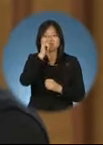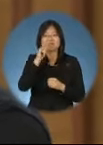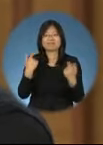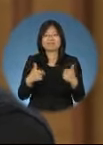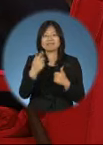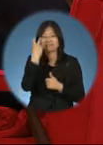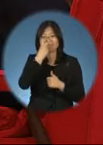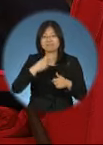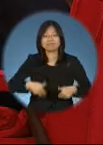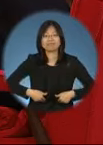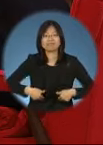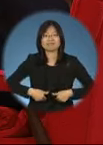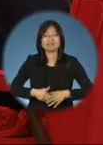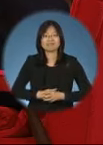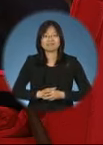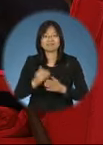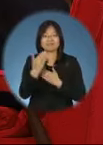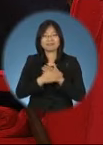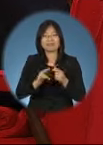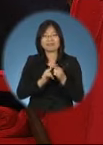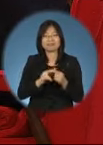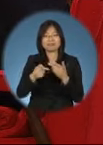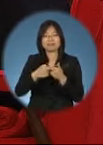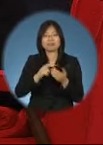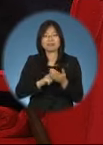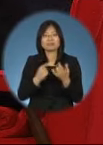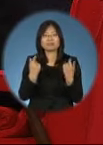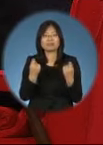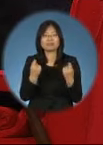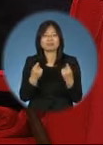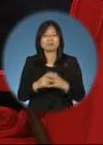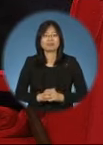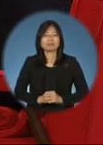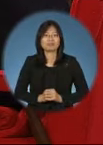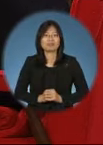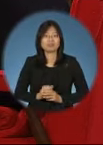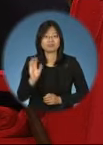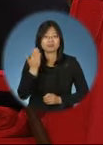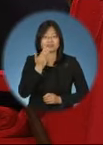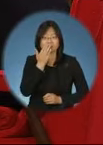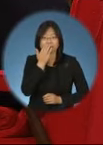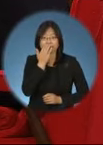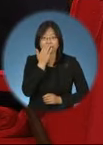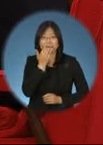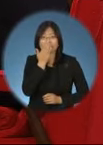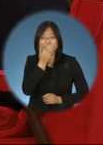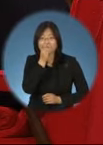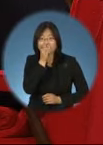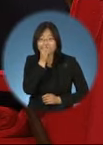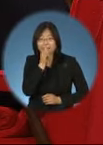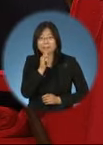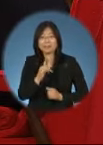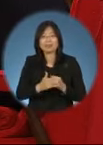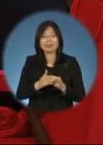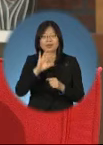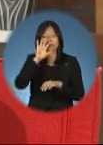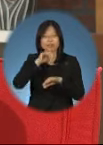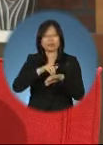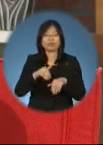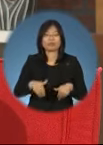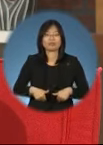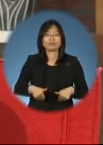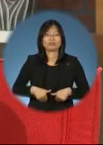체크를 해야 돼요. 몸뿐 아니라 마음도. 예, yeah, of course. 그게 됩니까? 마음 스스로. 그거는 그러니까 이제 훈련이